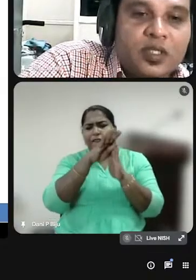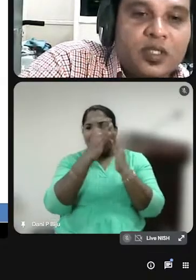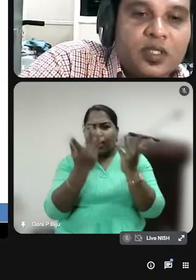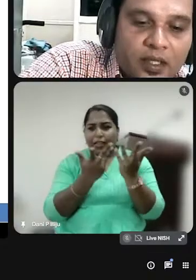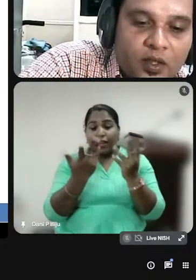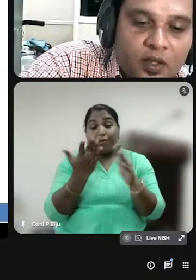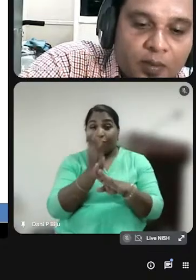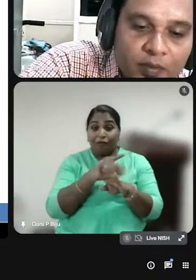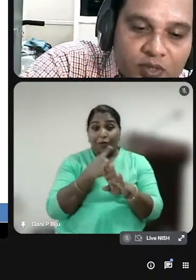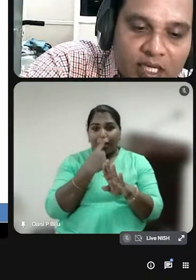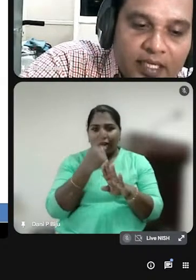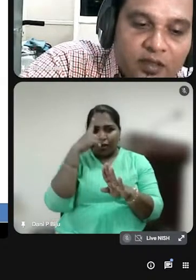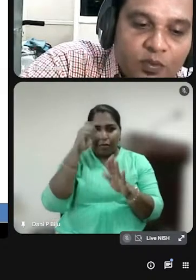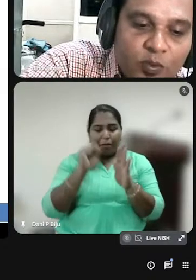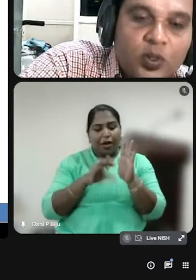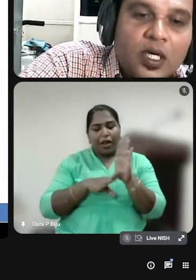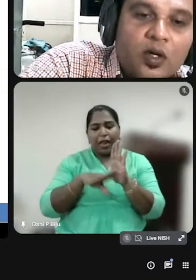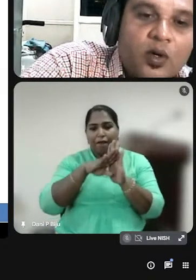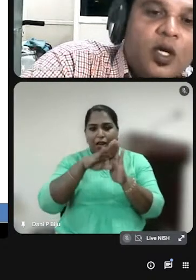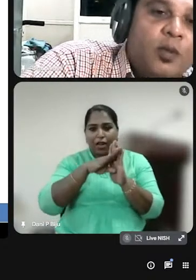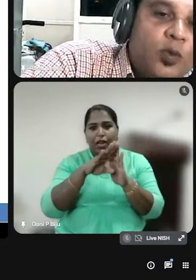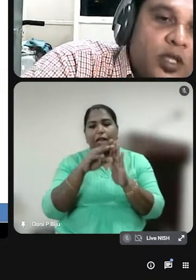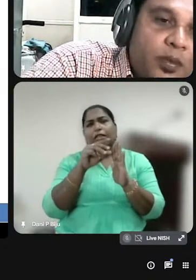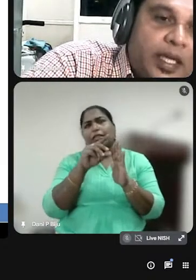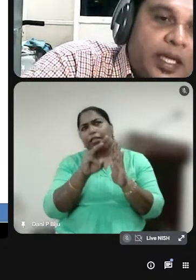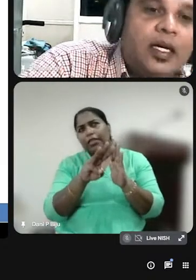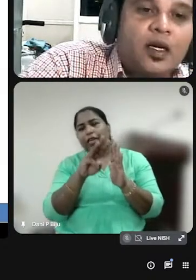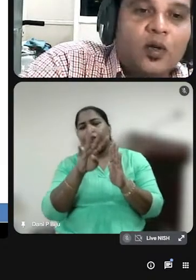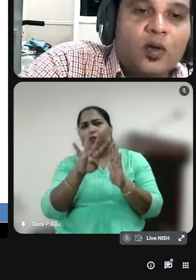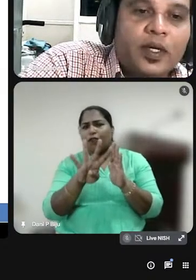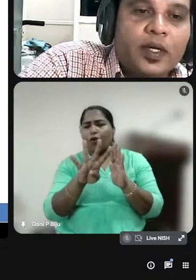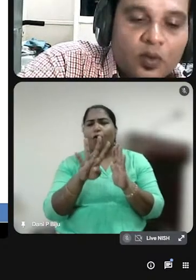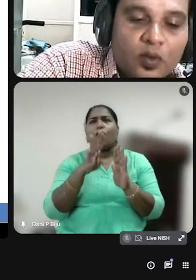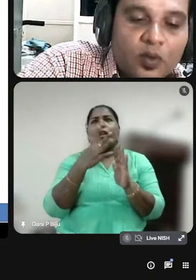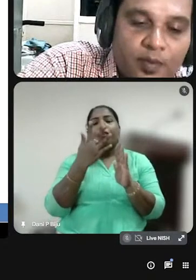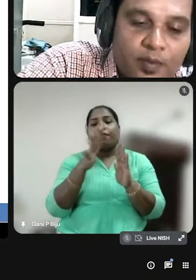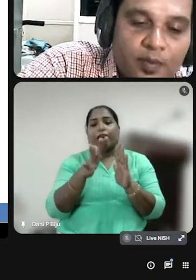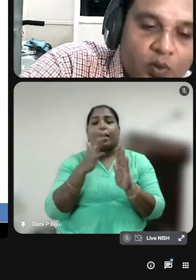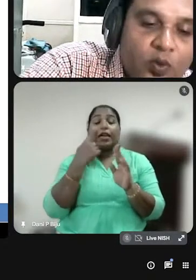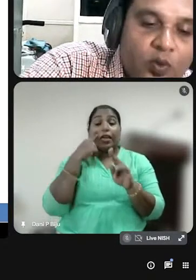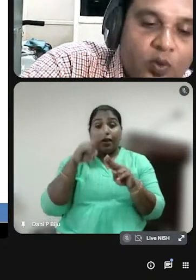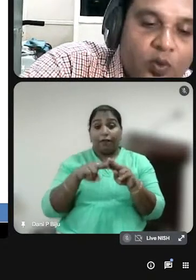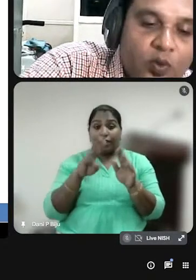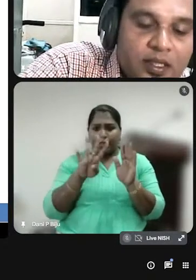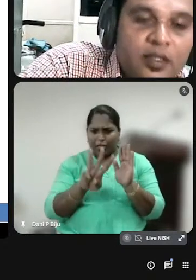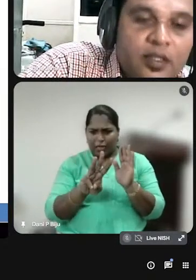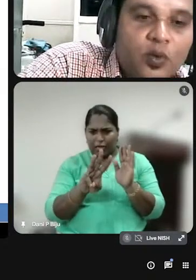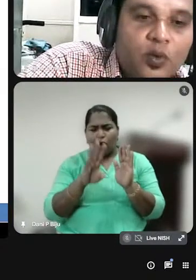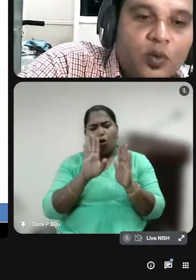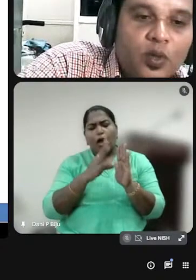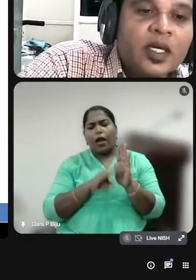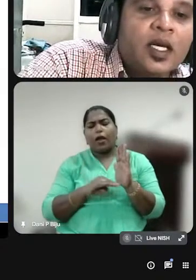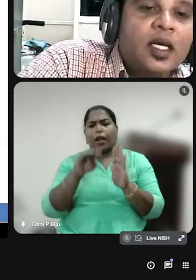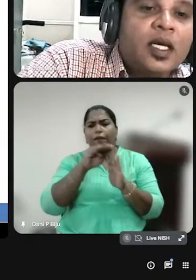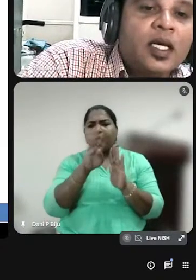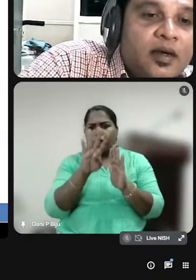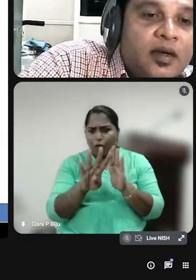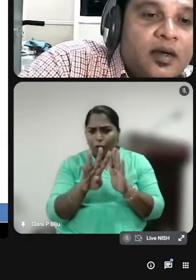സ്റ്റേജിനെ കുറിച്ചാണ് പറഞ്ഞത്. അപ്പം സ്റ്റേജ് 3 ആണോ 3-ന് മുകളിലാണോ എന്ന് നോക്കുക. അപ്പൊ നമുക്ക് കൂടുതലും അപകട സാധ്യത കൂടുതലാണ്.